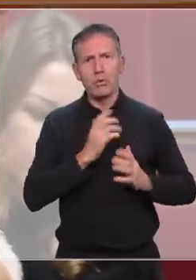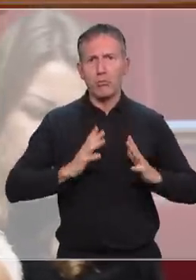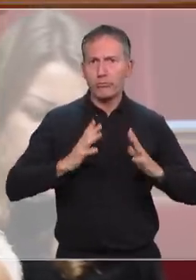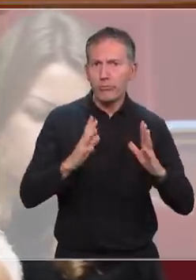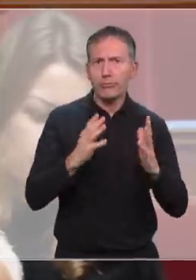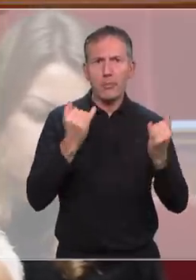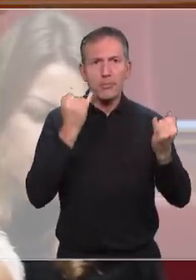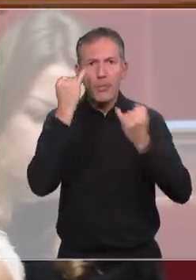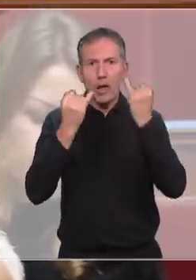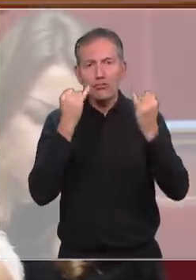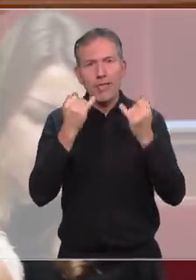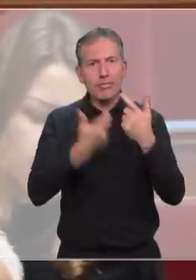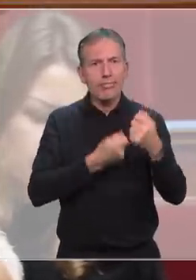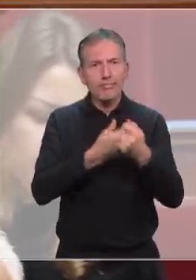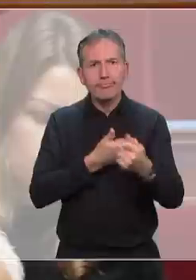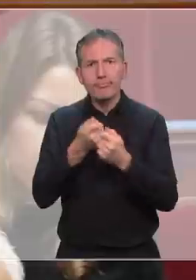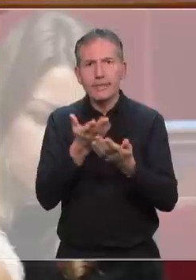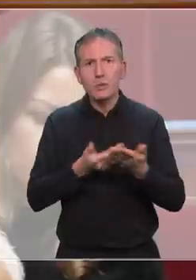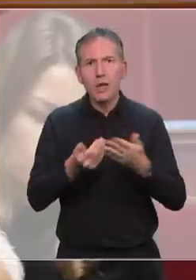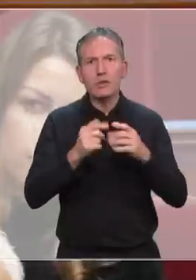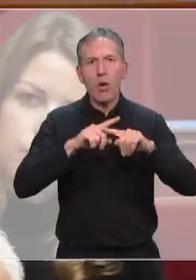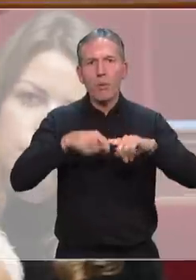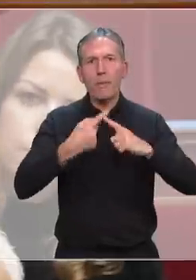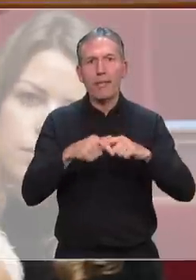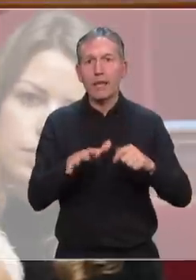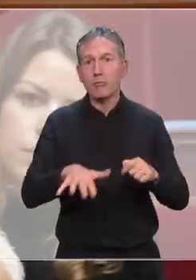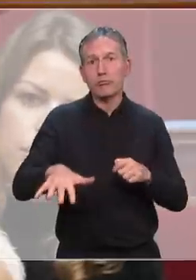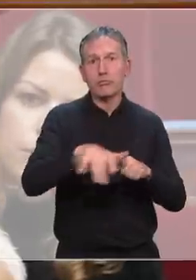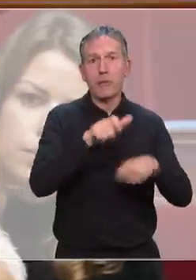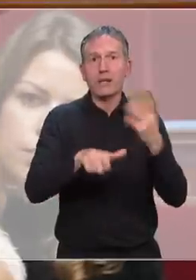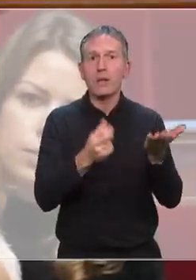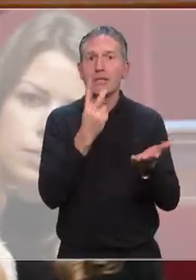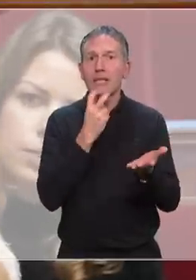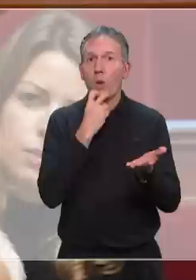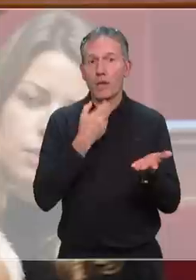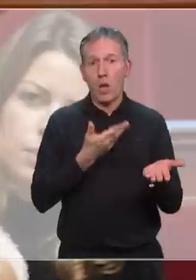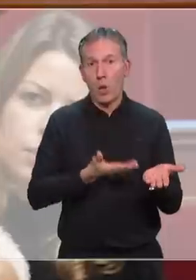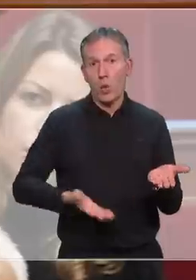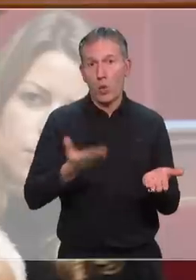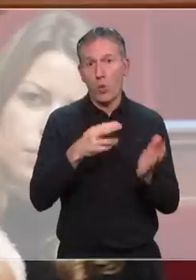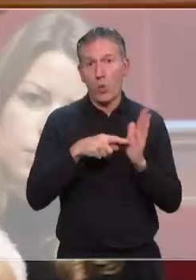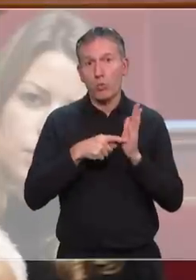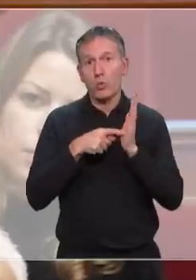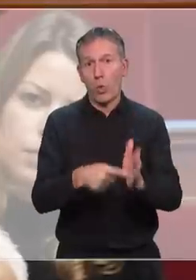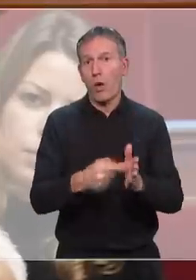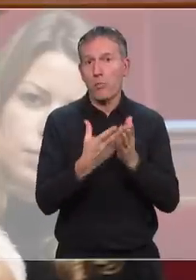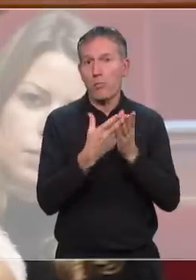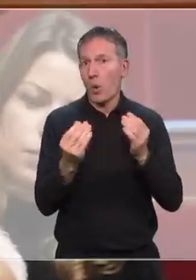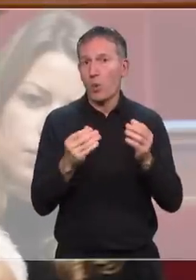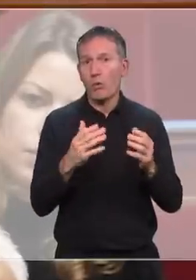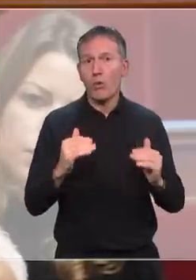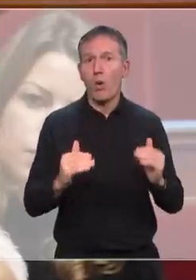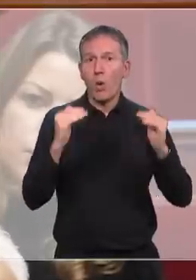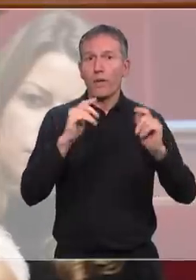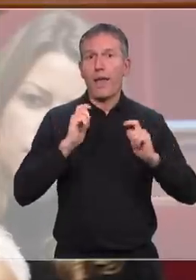la mise en œuvre des réponses aux problématiques concrètes qui se posent à nos concitoyens. Nous devons beaucoup à notre haute fonction publique et aux grandes écoles qui y